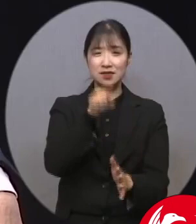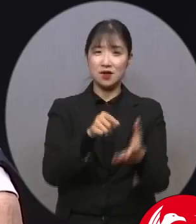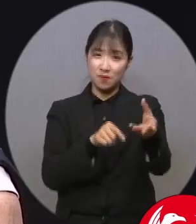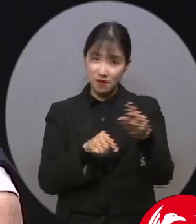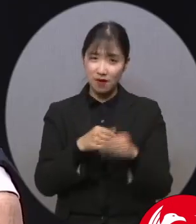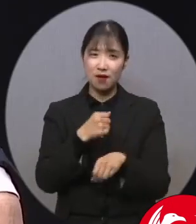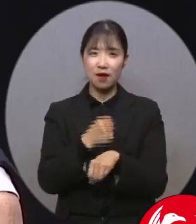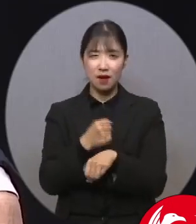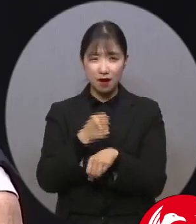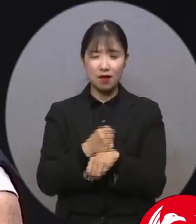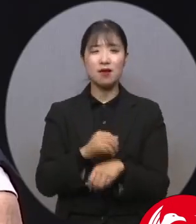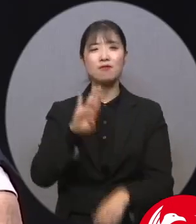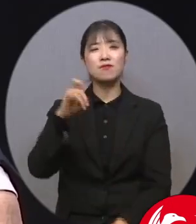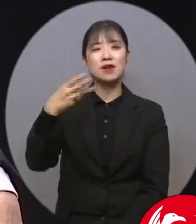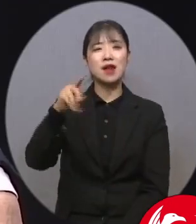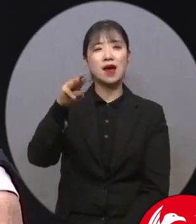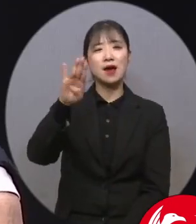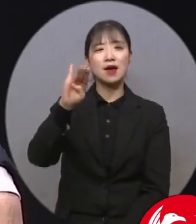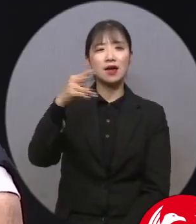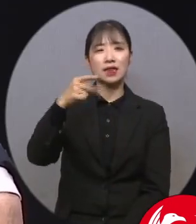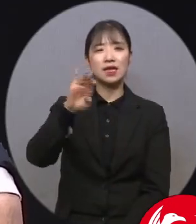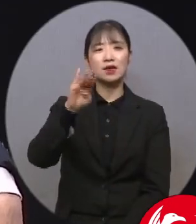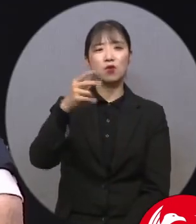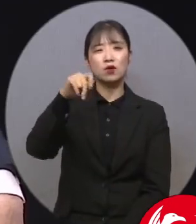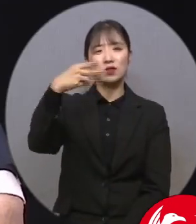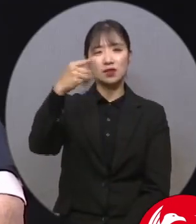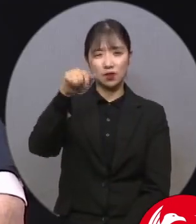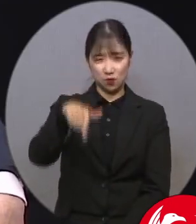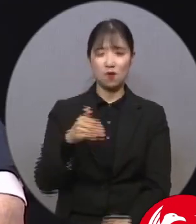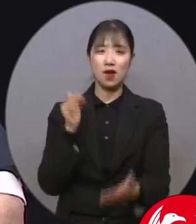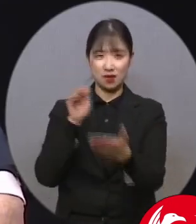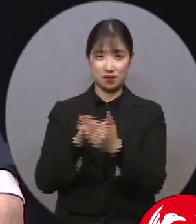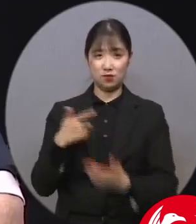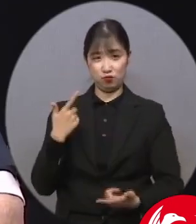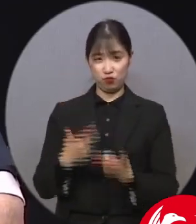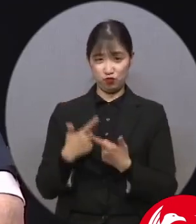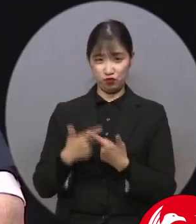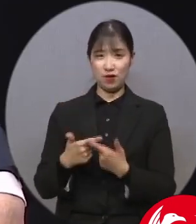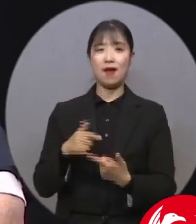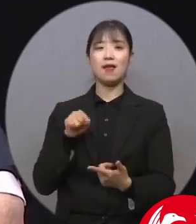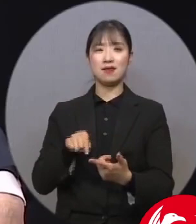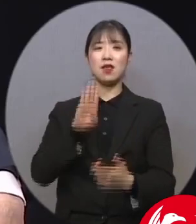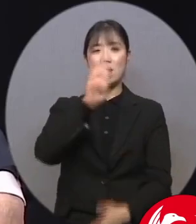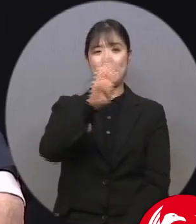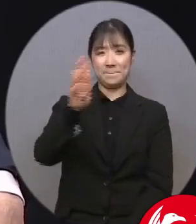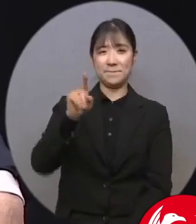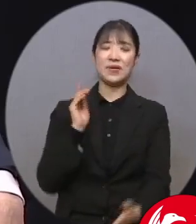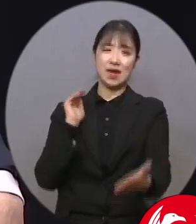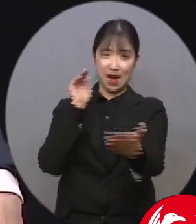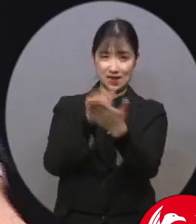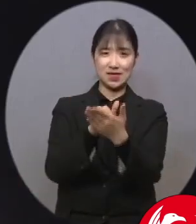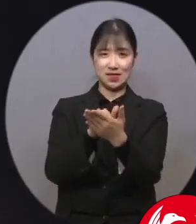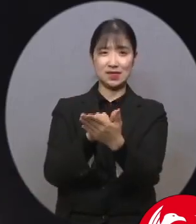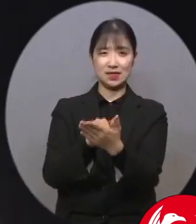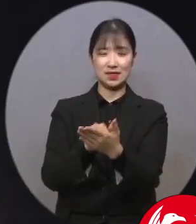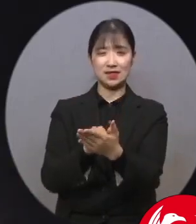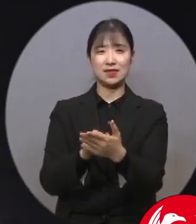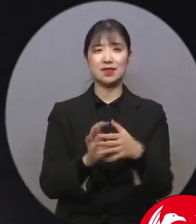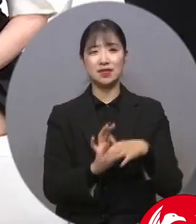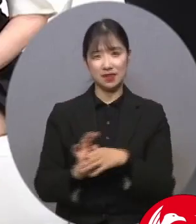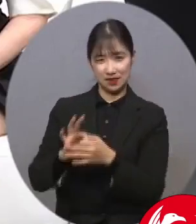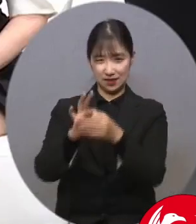씨도 빌리고 블라디보스톡까지 벨트. 그러니까 부산에서 비비, 부산에서 블라디보스톡까지